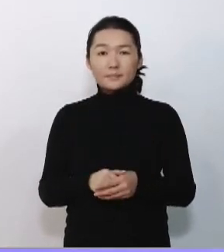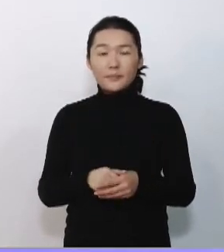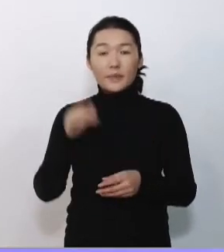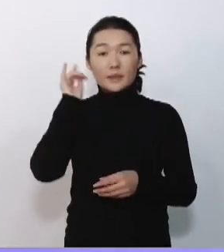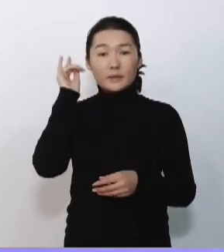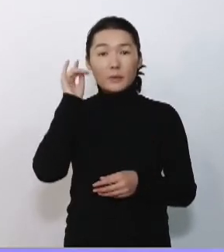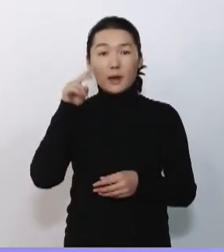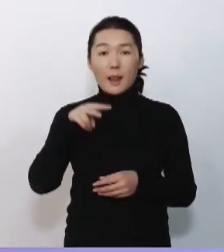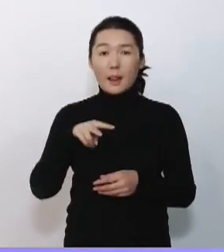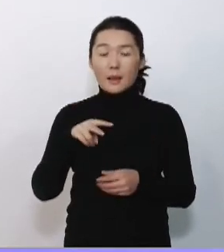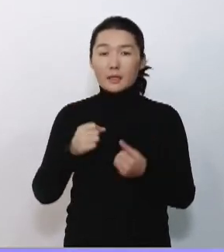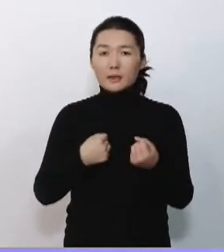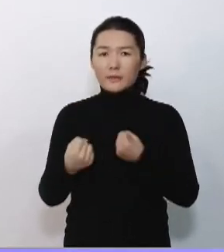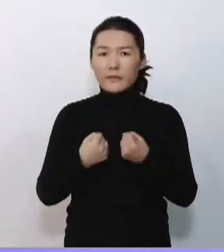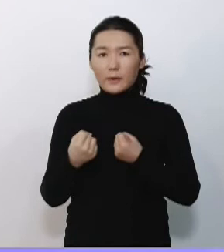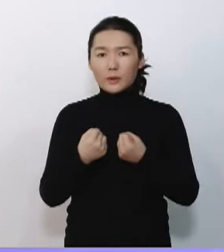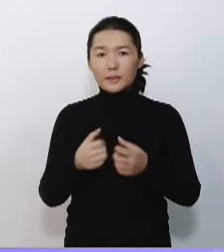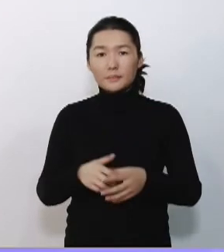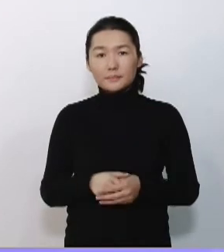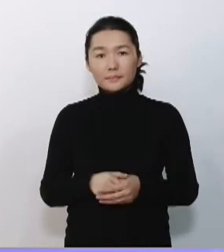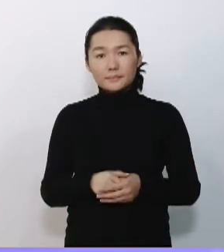звук Л твердый,